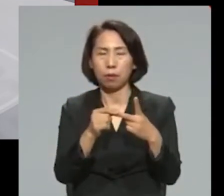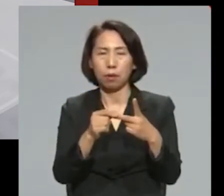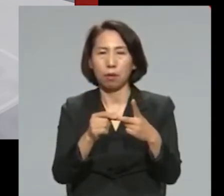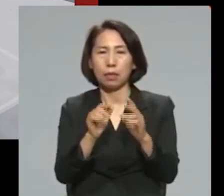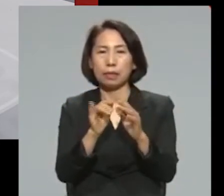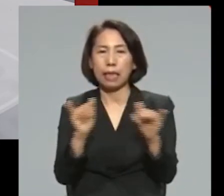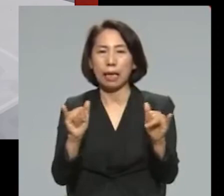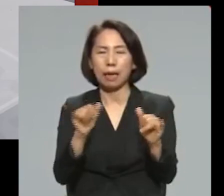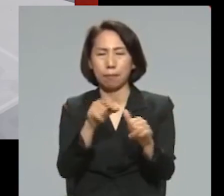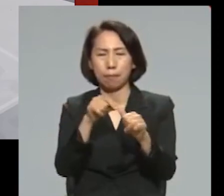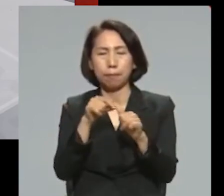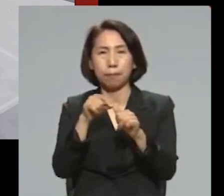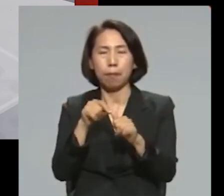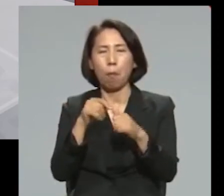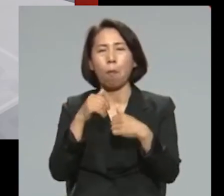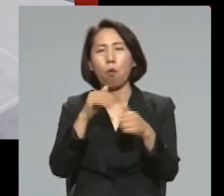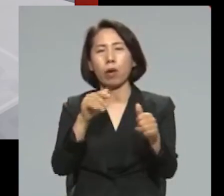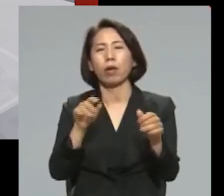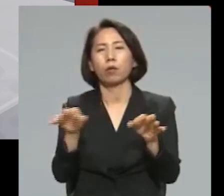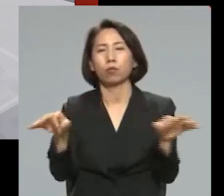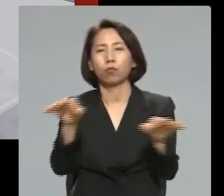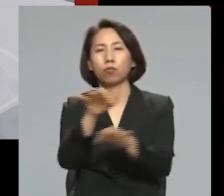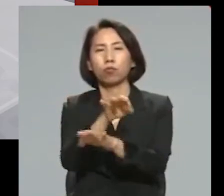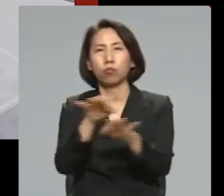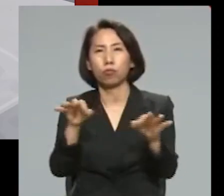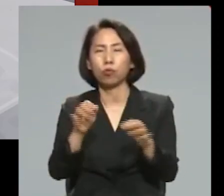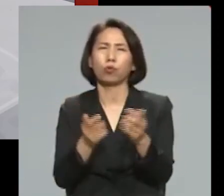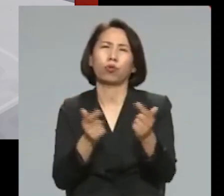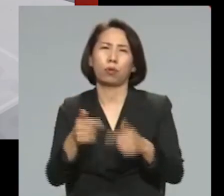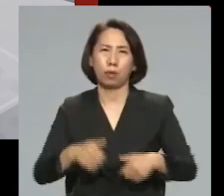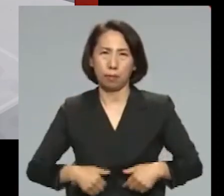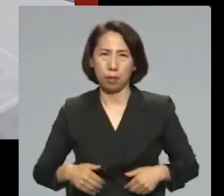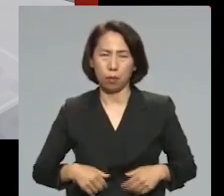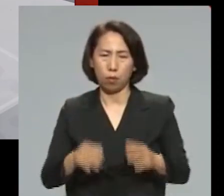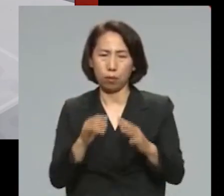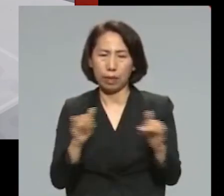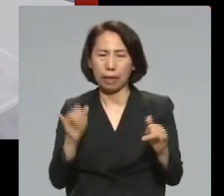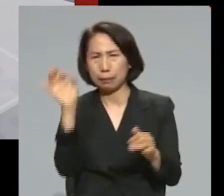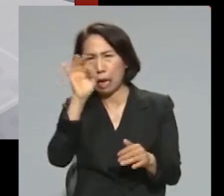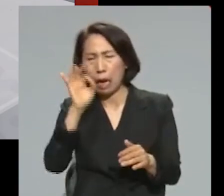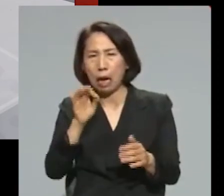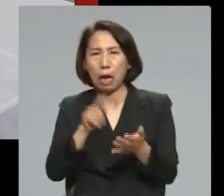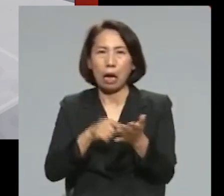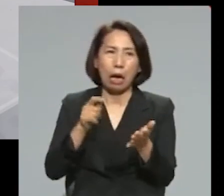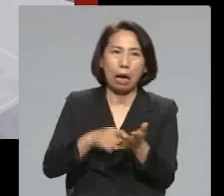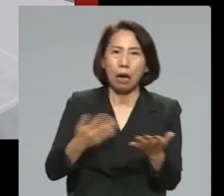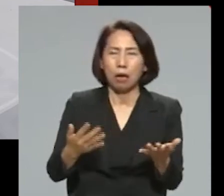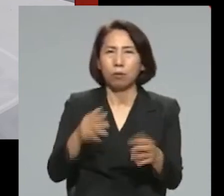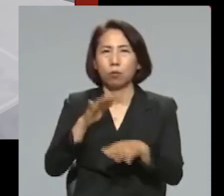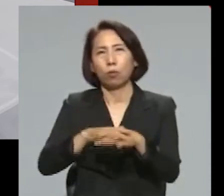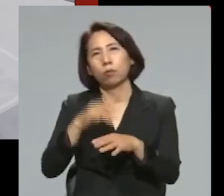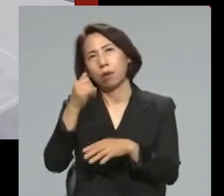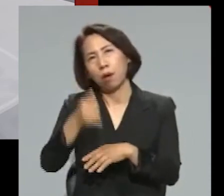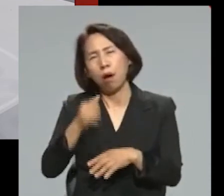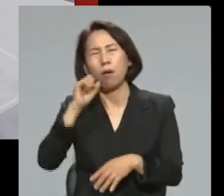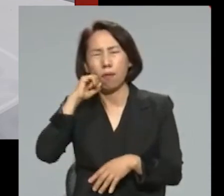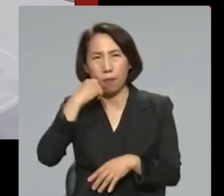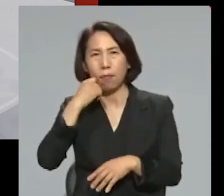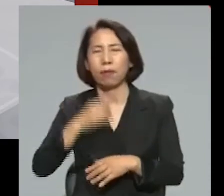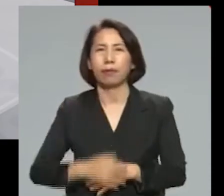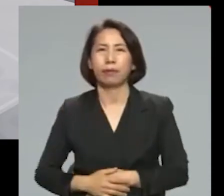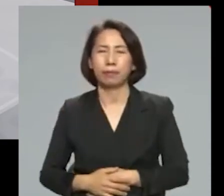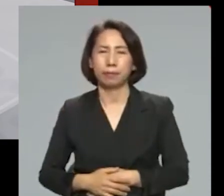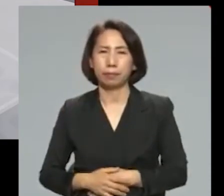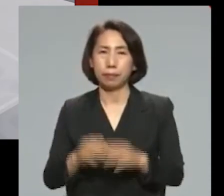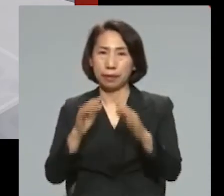인력 수급 계획입니다. 인력 수급이 제대로 이루어지지 않으면 영농 기반이 무너집니다.